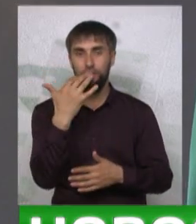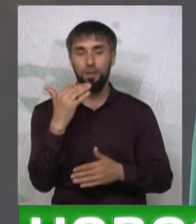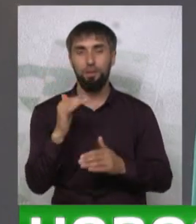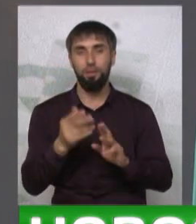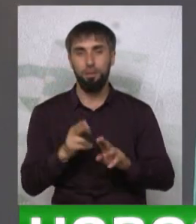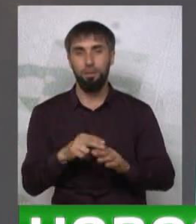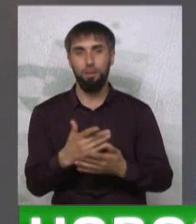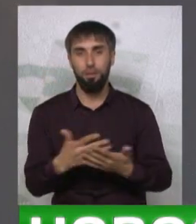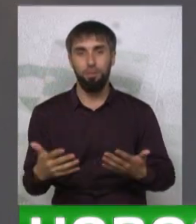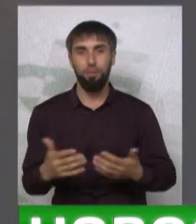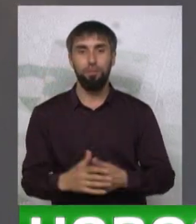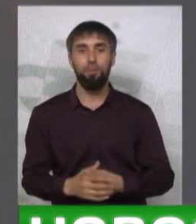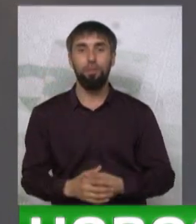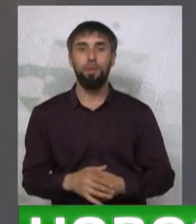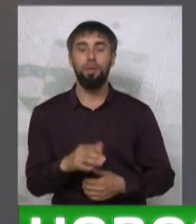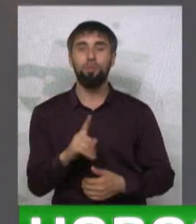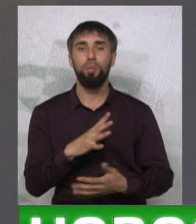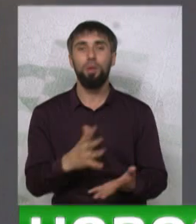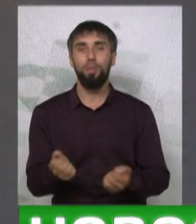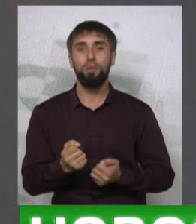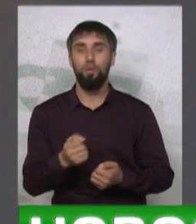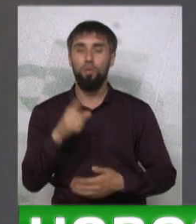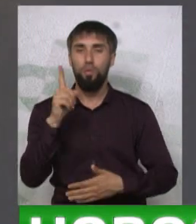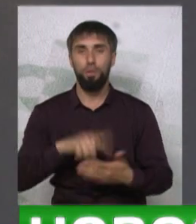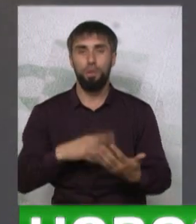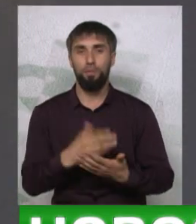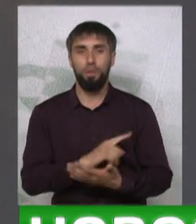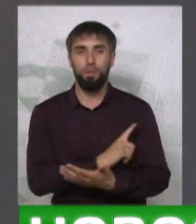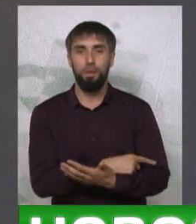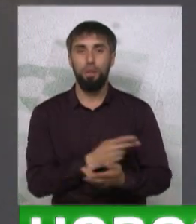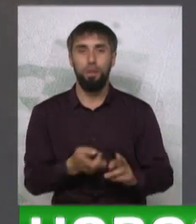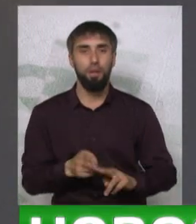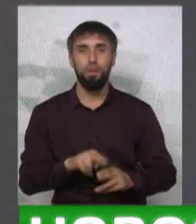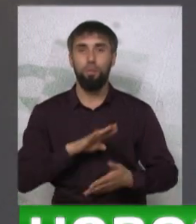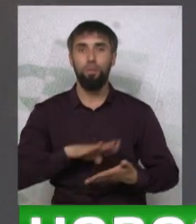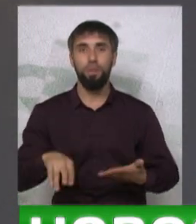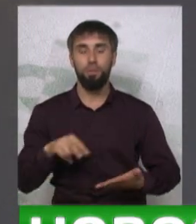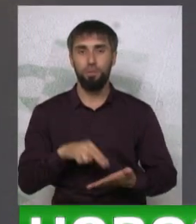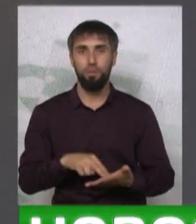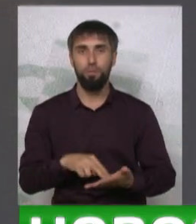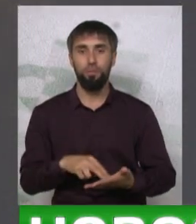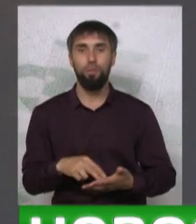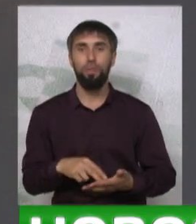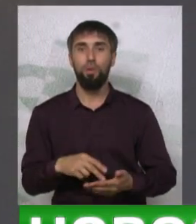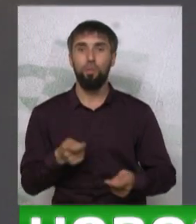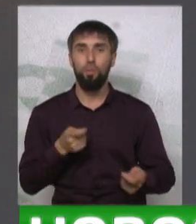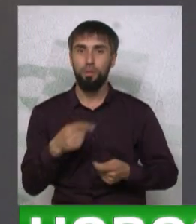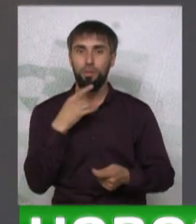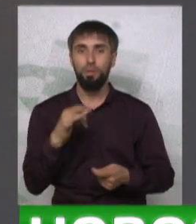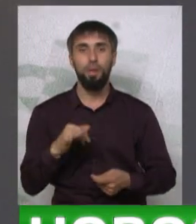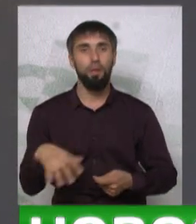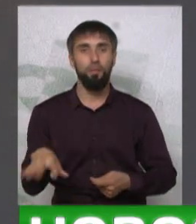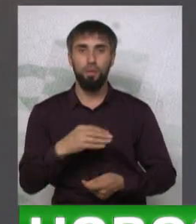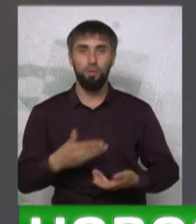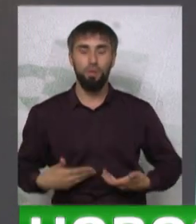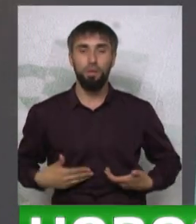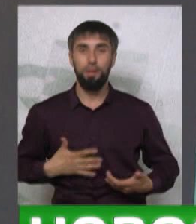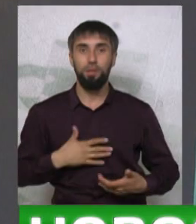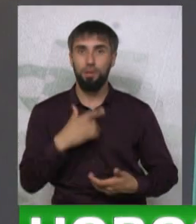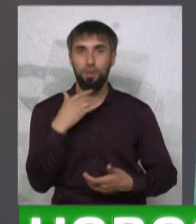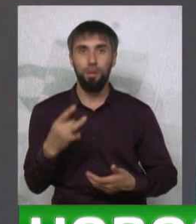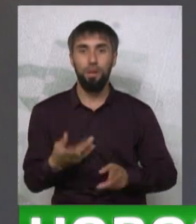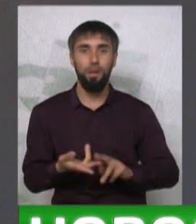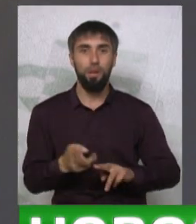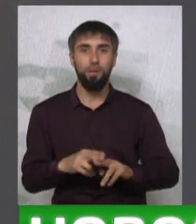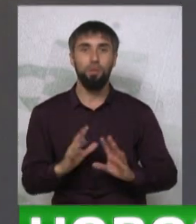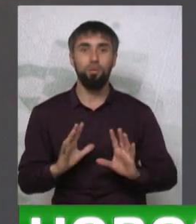творчества, обрести уверенность в собственных силах. И это бесценно. Для руководства Ингушетии и всех жителей нашей республики